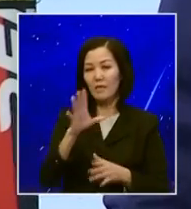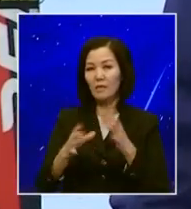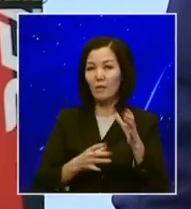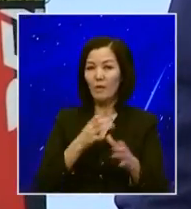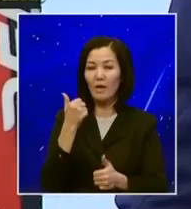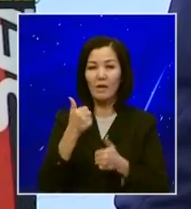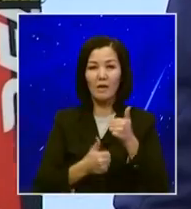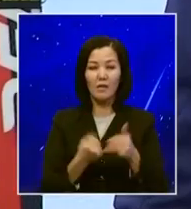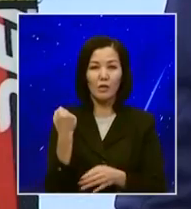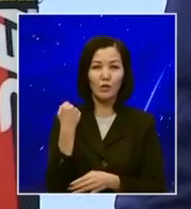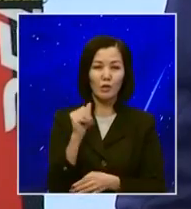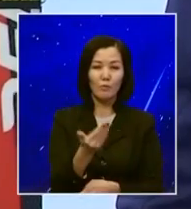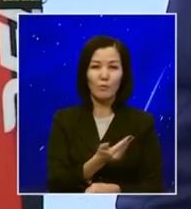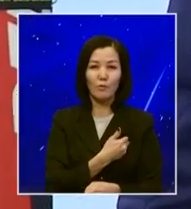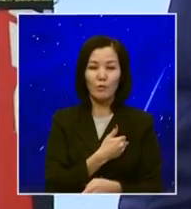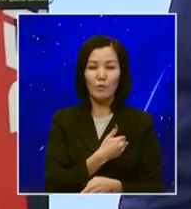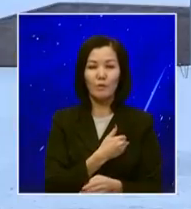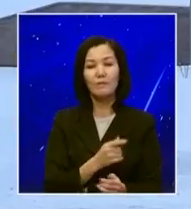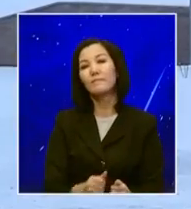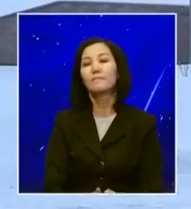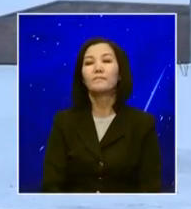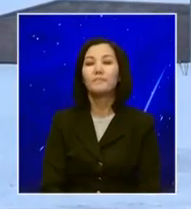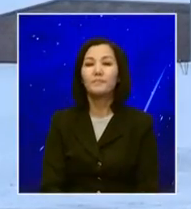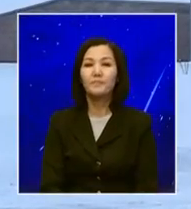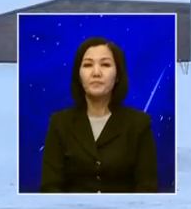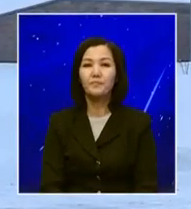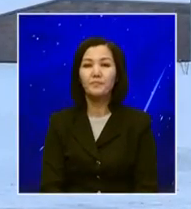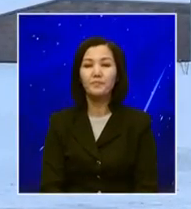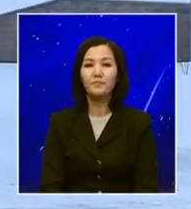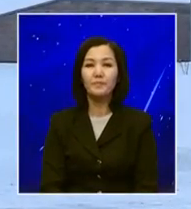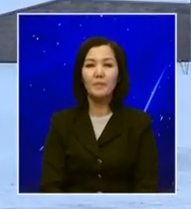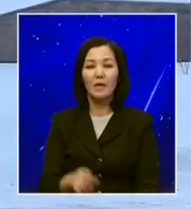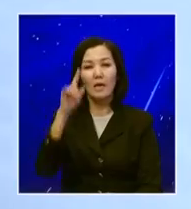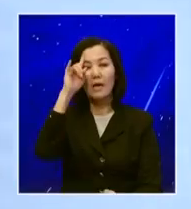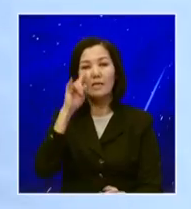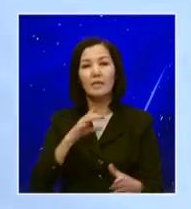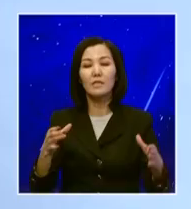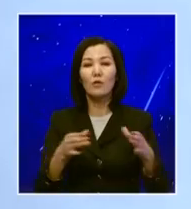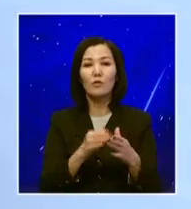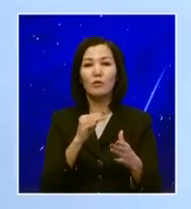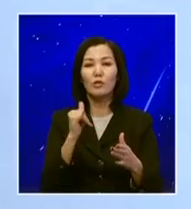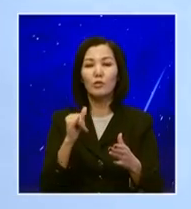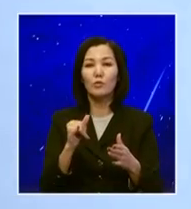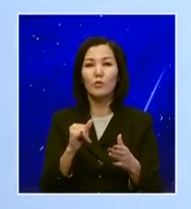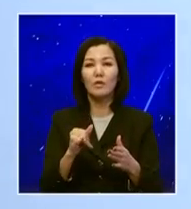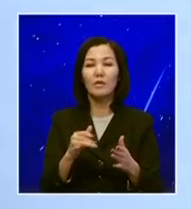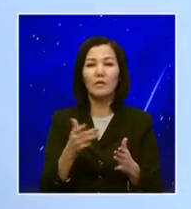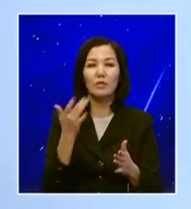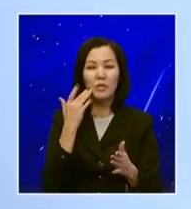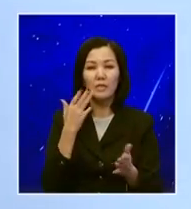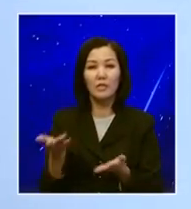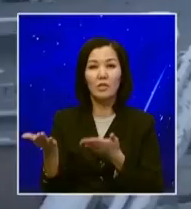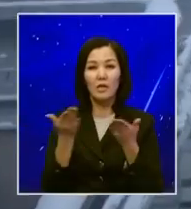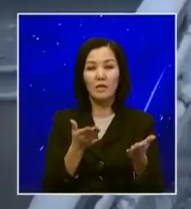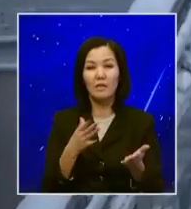международный жарыстардан орын алып, Қазақстан атын шығару. Ел құрама командасы қатарына жетісулық өрендер жиі шақыртып алады.